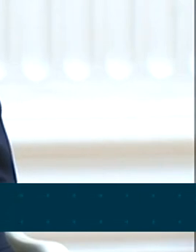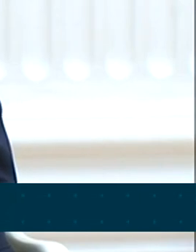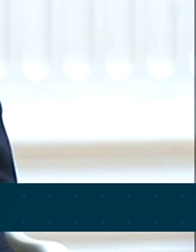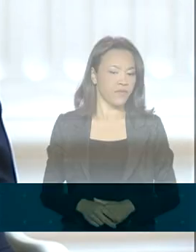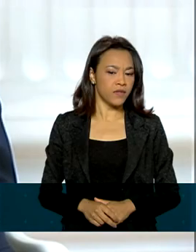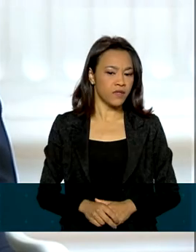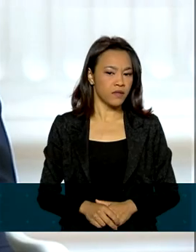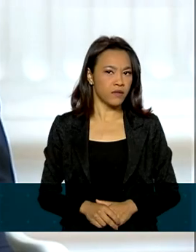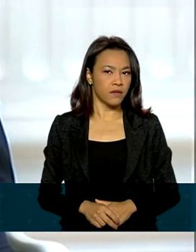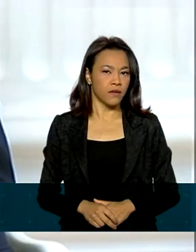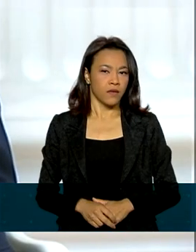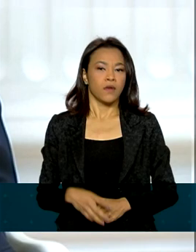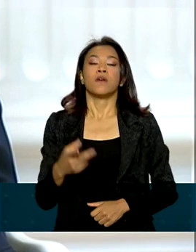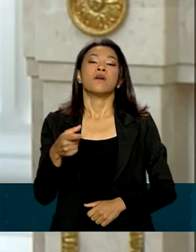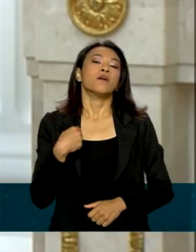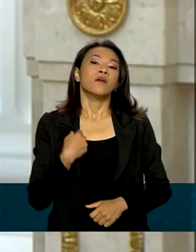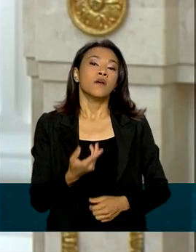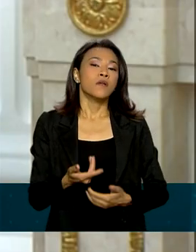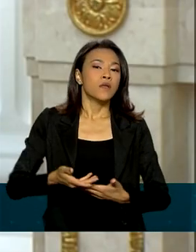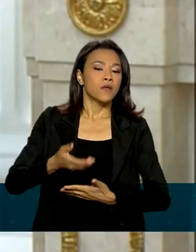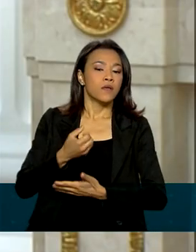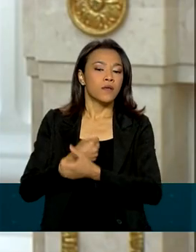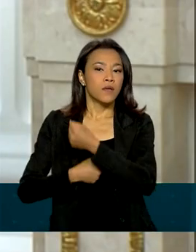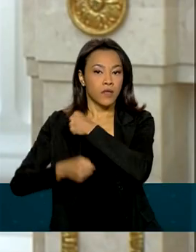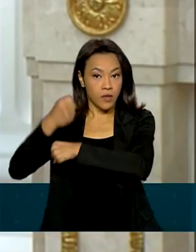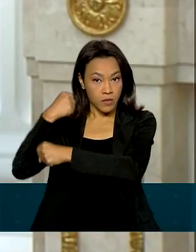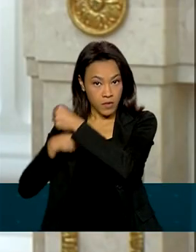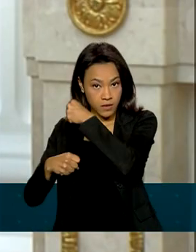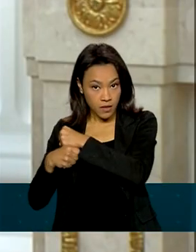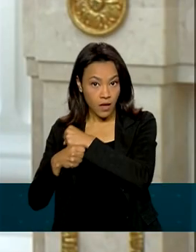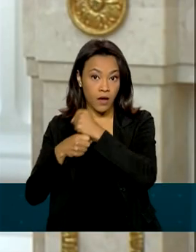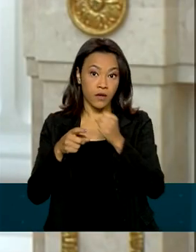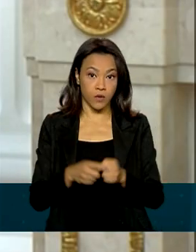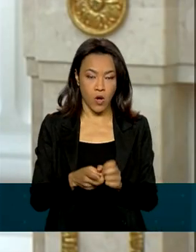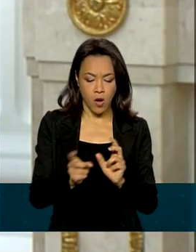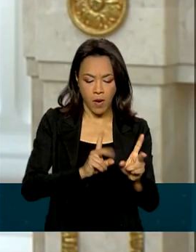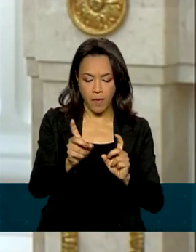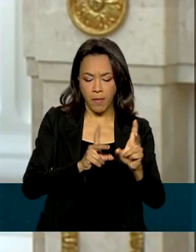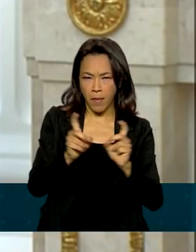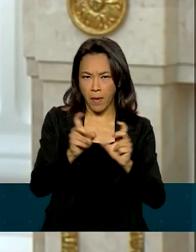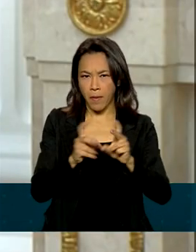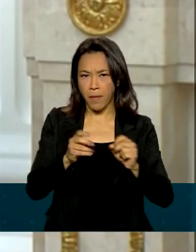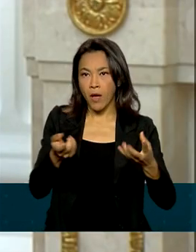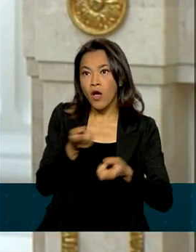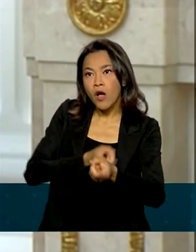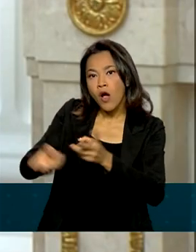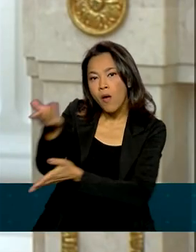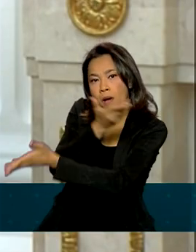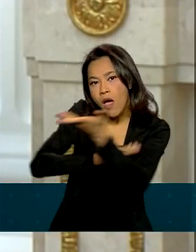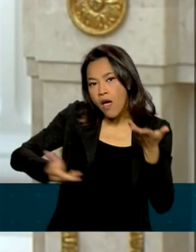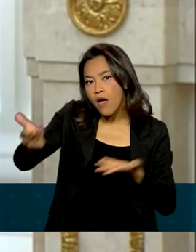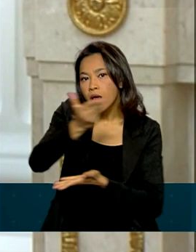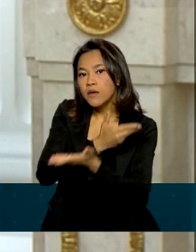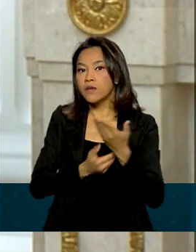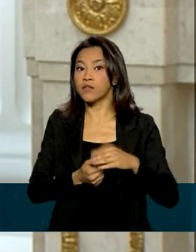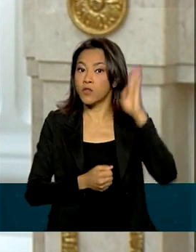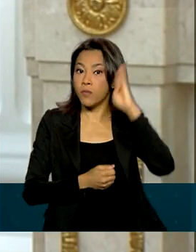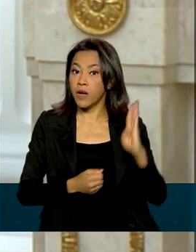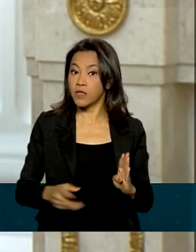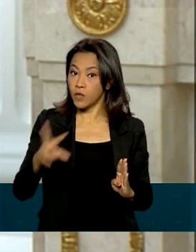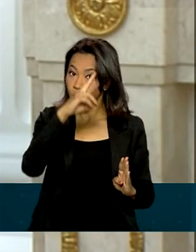de todas as restrições no ano passado, o crescimento do nosso comércio bilateral registrou uma alta